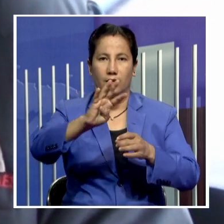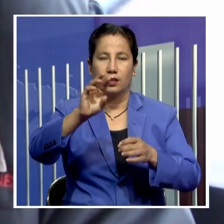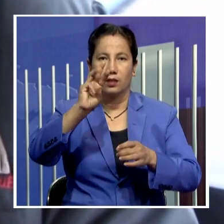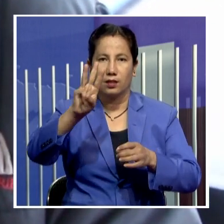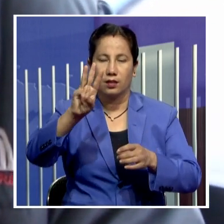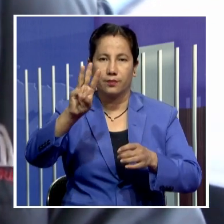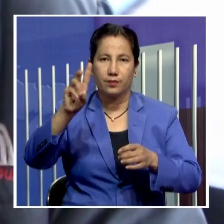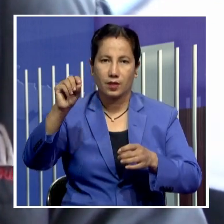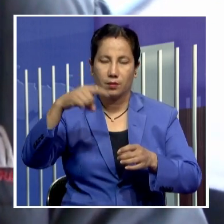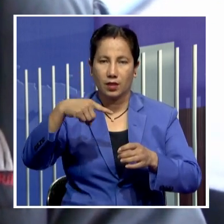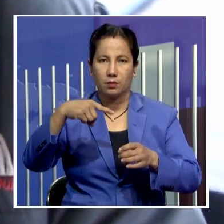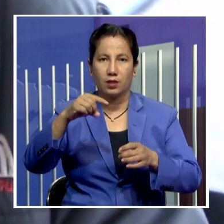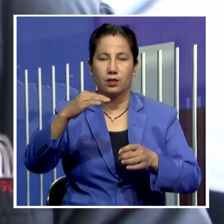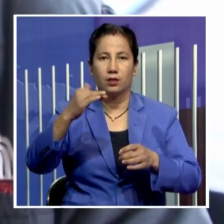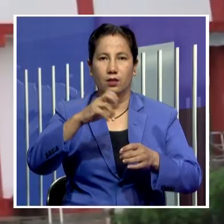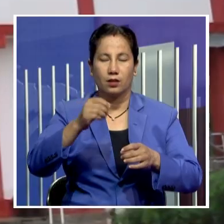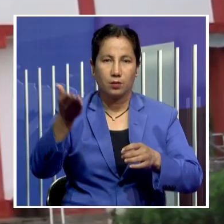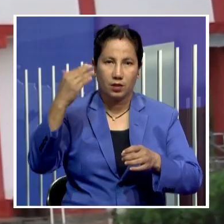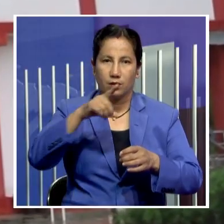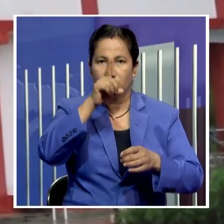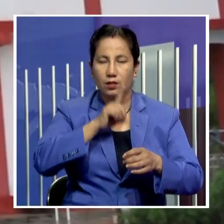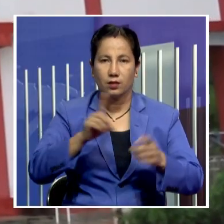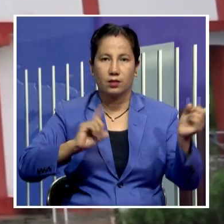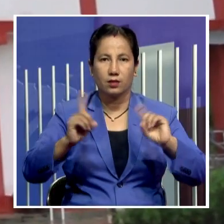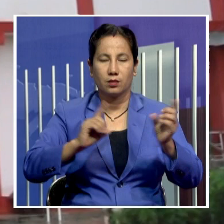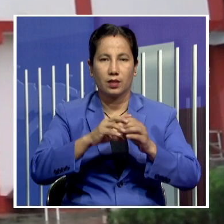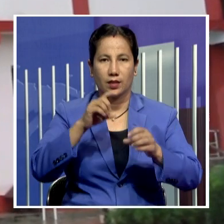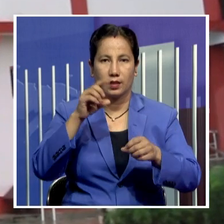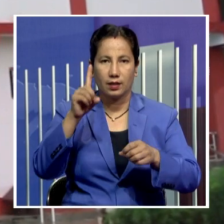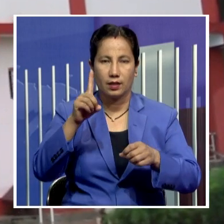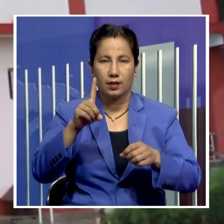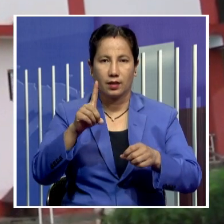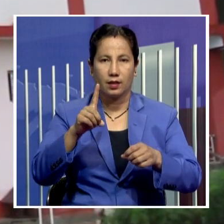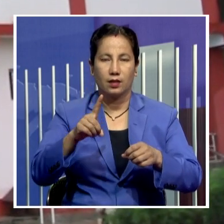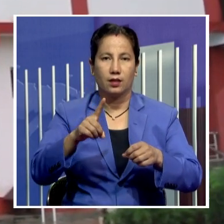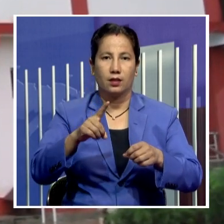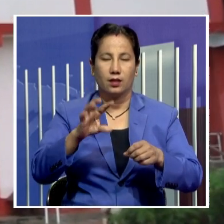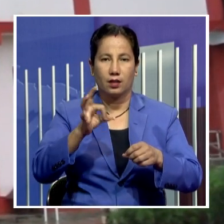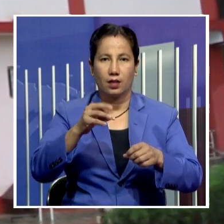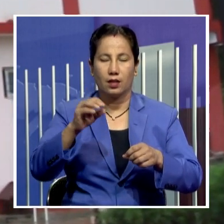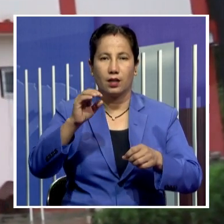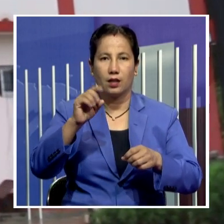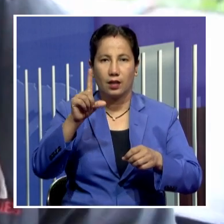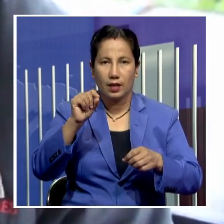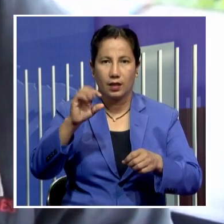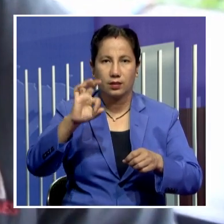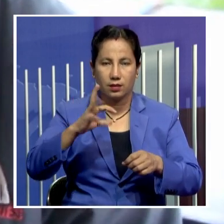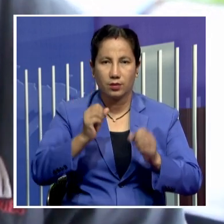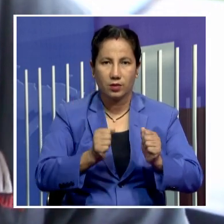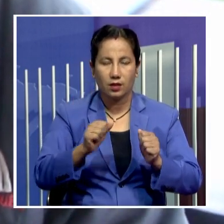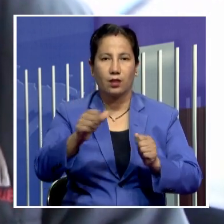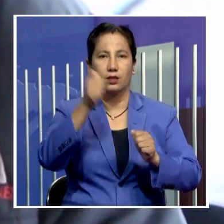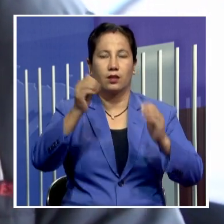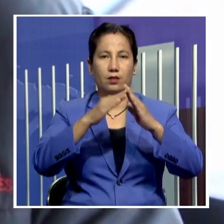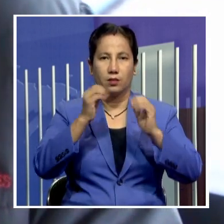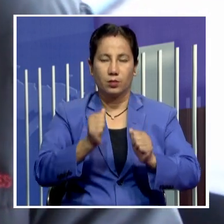मानबहादुर राजकोटी र फुलसा गत वर्षदेखि नै तानसेन नगरपालिका 1 भूषण डाँडा स्थित निलसागर आश्रममा आश्रित हुनुहुन्छ। अर्कैको